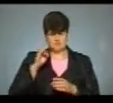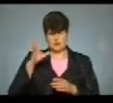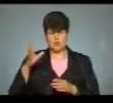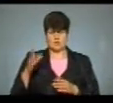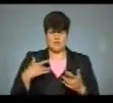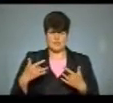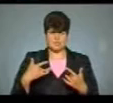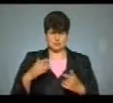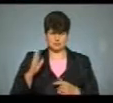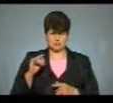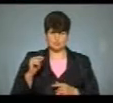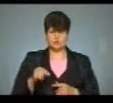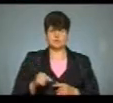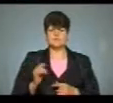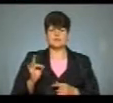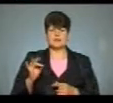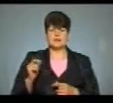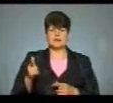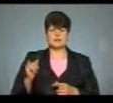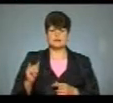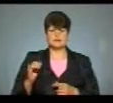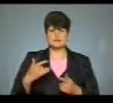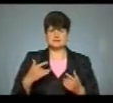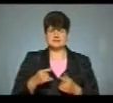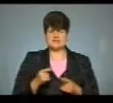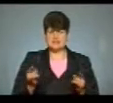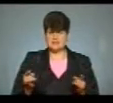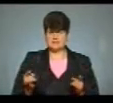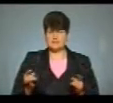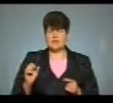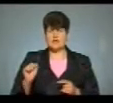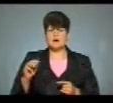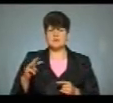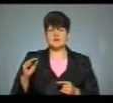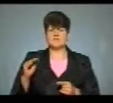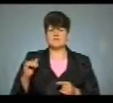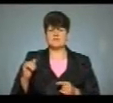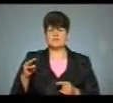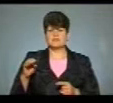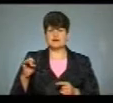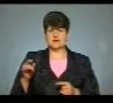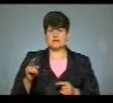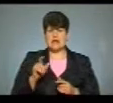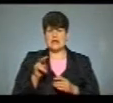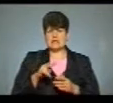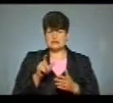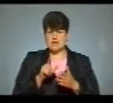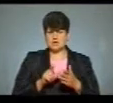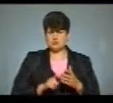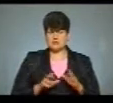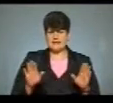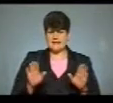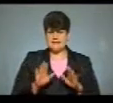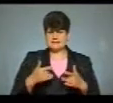артистів будуть. Регі-сцена, далі амфітеатр, літературна сцена,